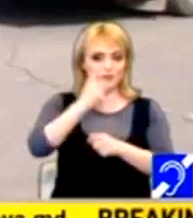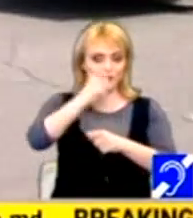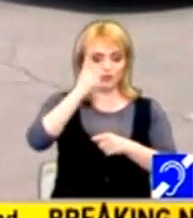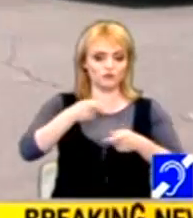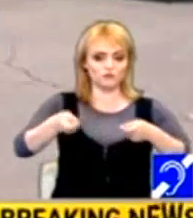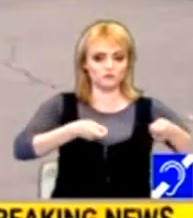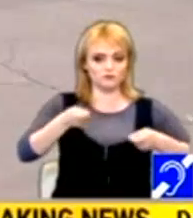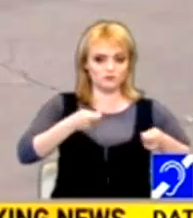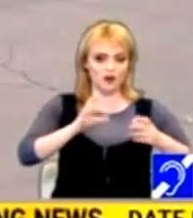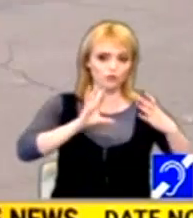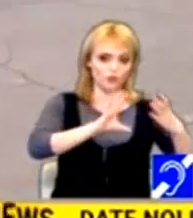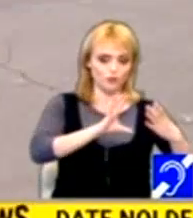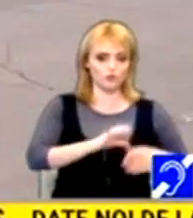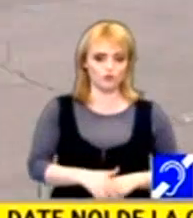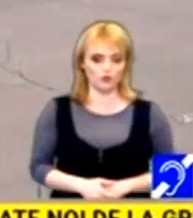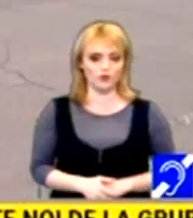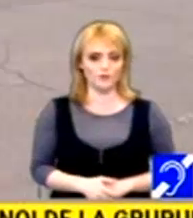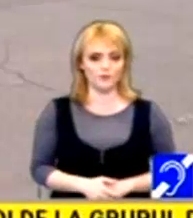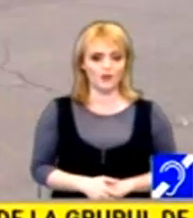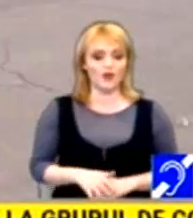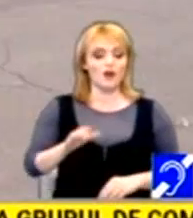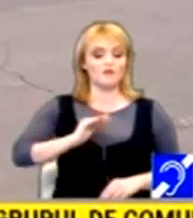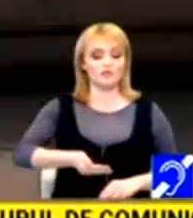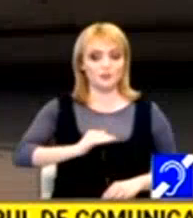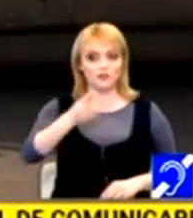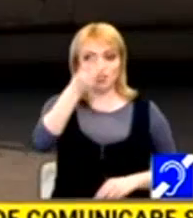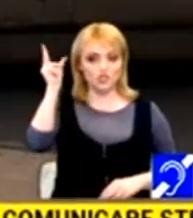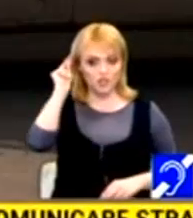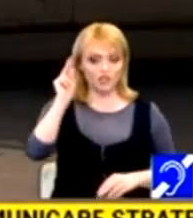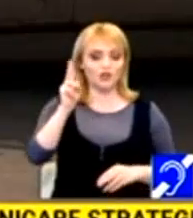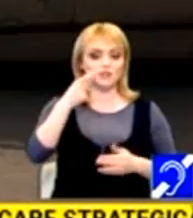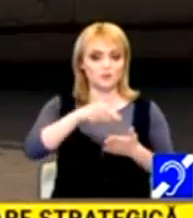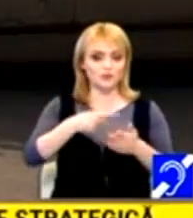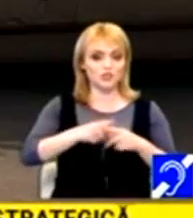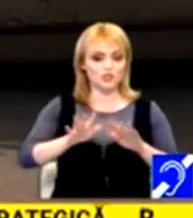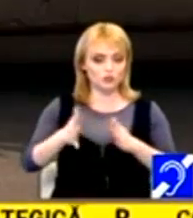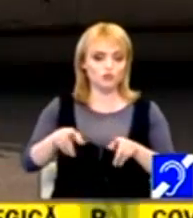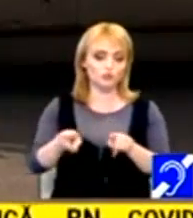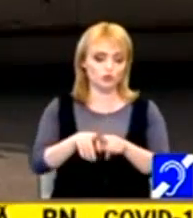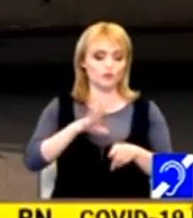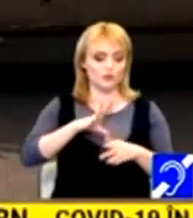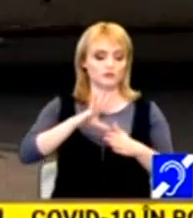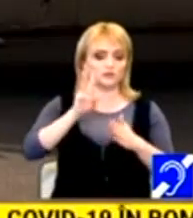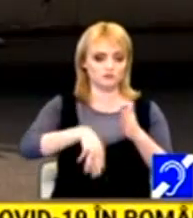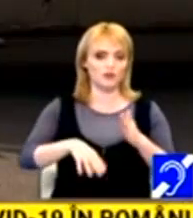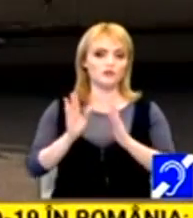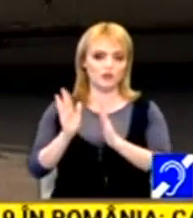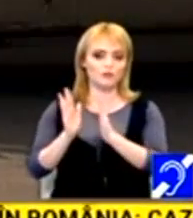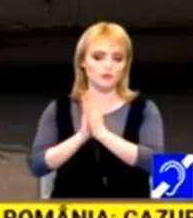de la Chișinău a cerut Ministerului Transporturilor din Cehia ca firma implicată în acest caz să fie și ea sancționată.